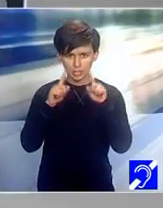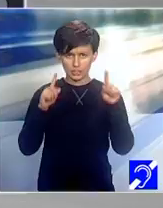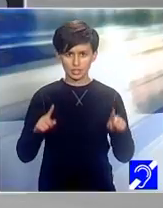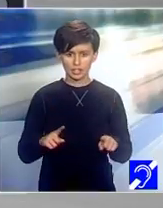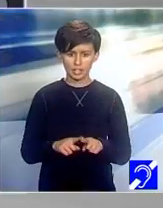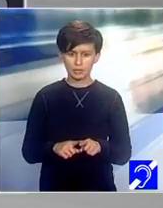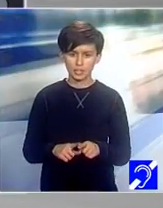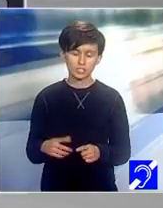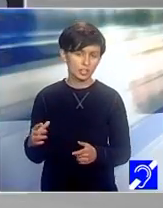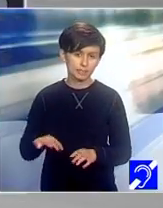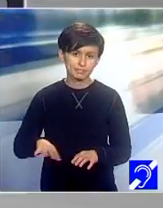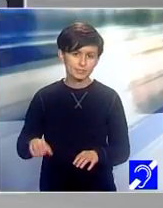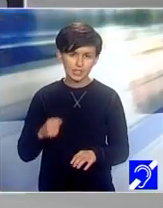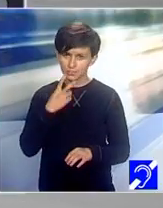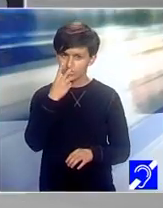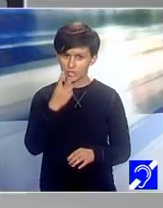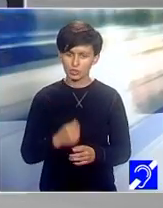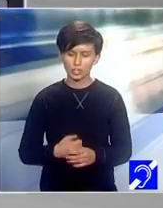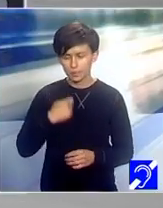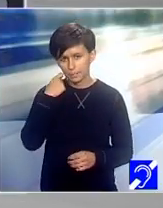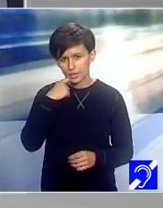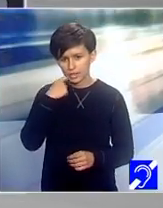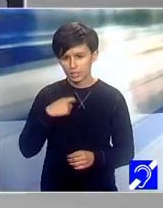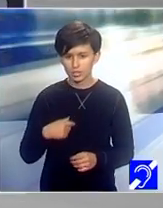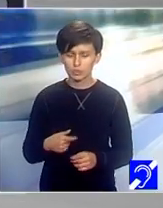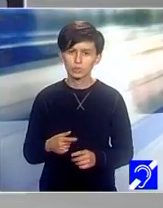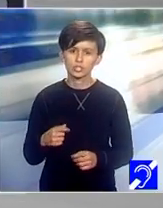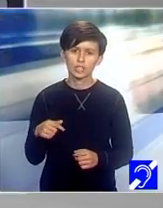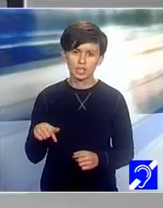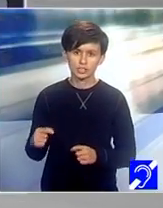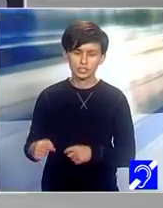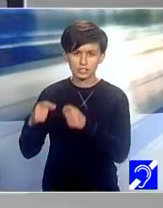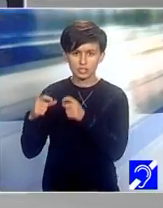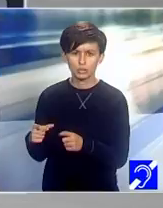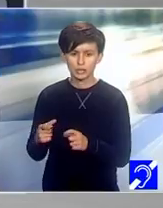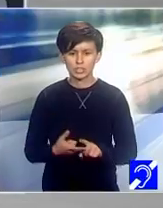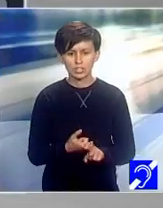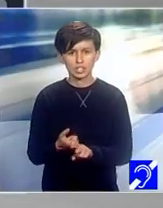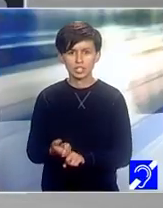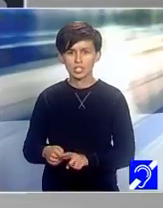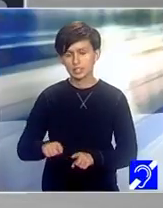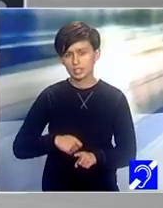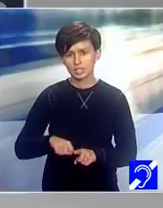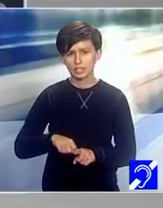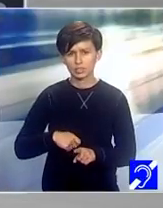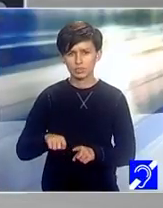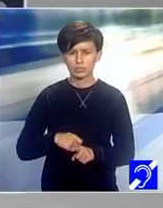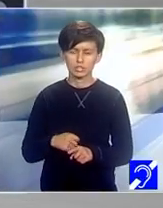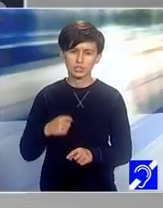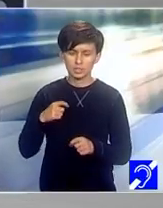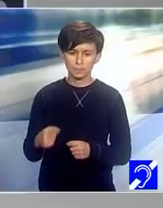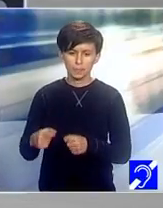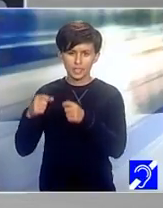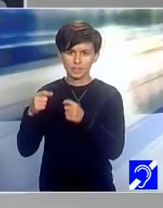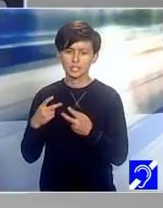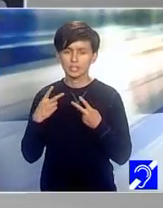ochii. Clujul pare că la capitolul acesta legat de patrimoniu, de reabilitarea de clădiri, de punerea în valoare a unor